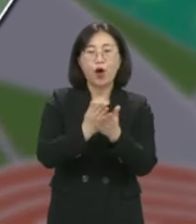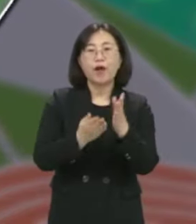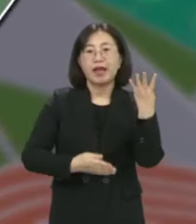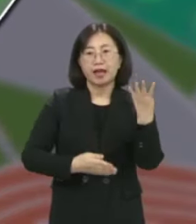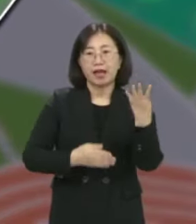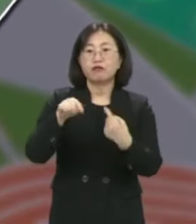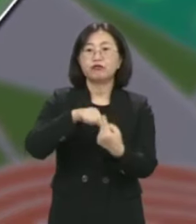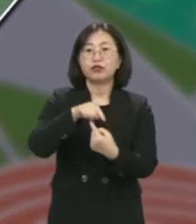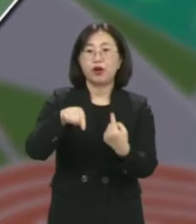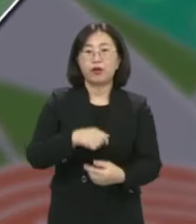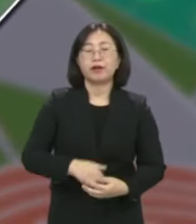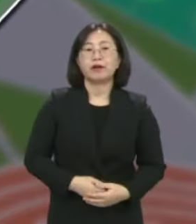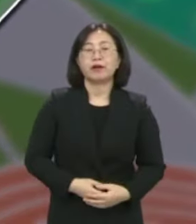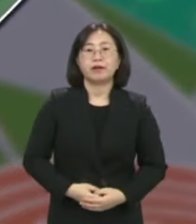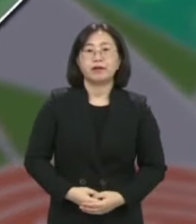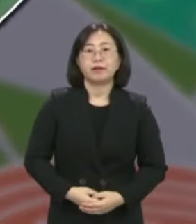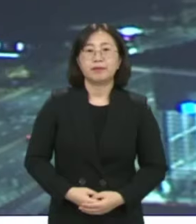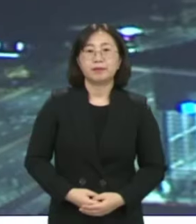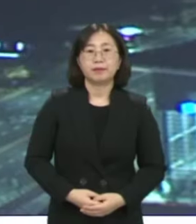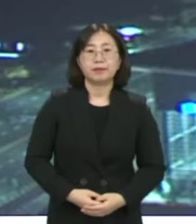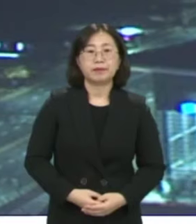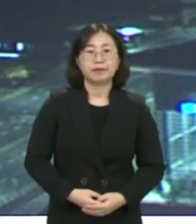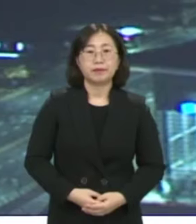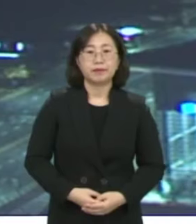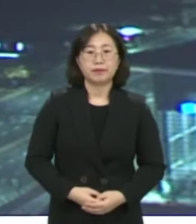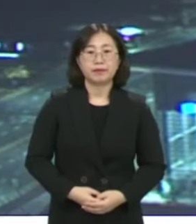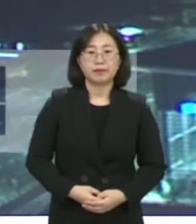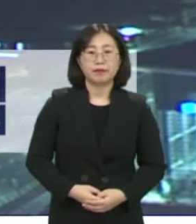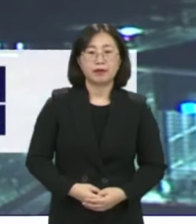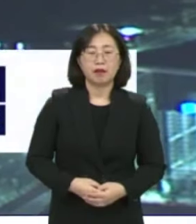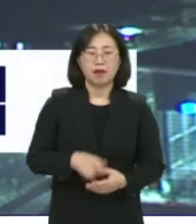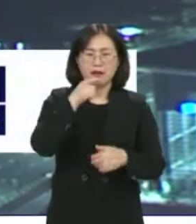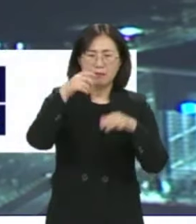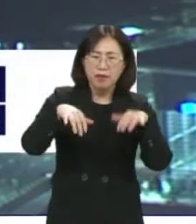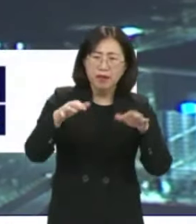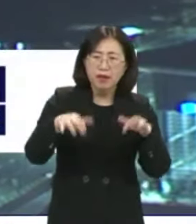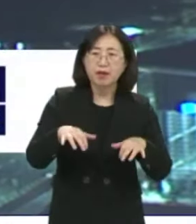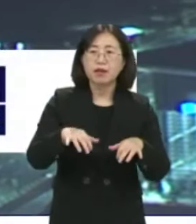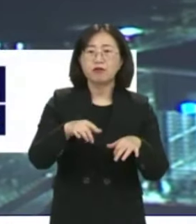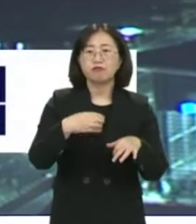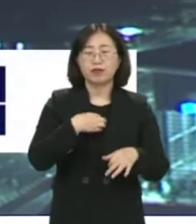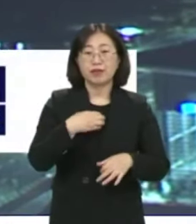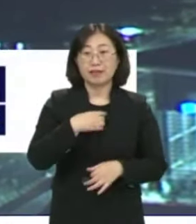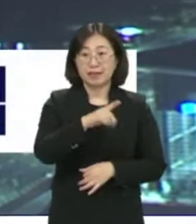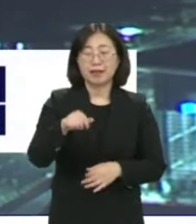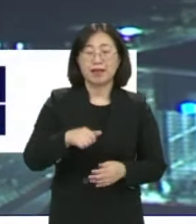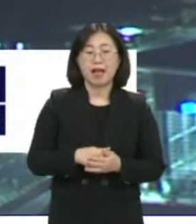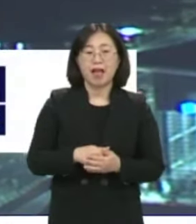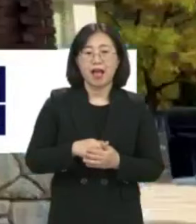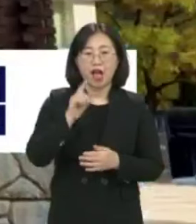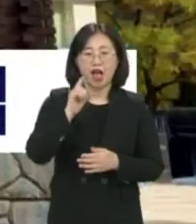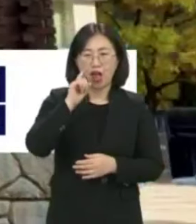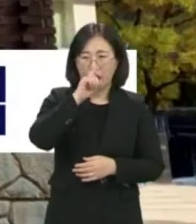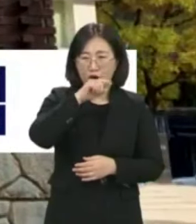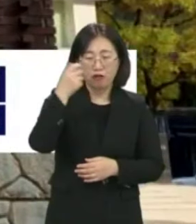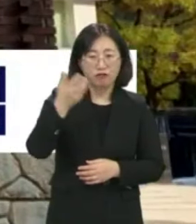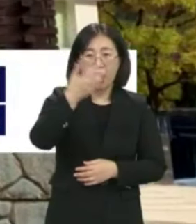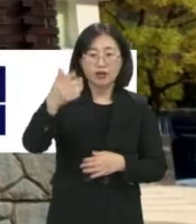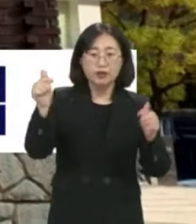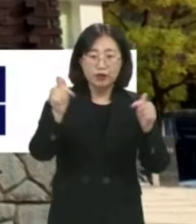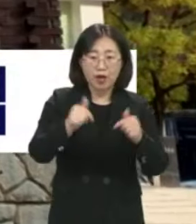운영하게 됩니다 기후 위기 시대에 온실가스를 줄이고 환경 오염을 예방하기 위해 대전시가